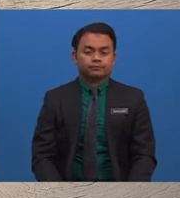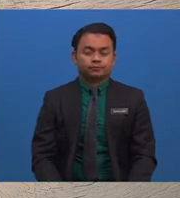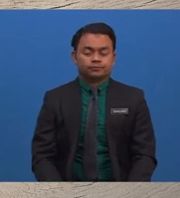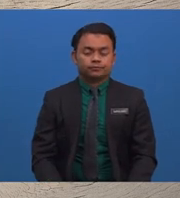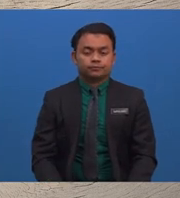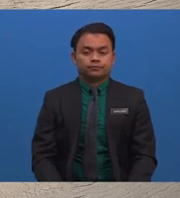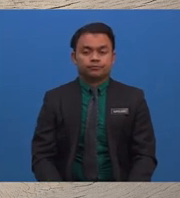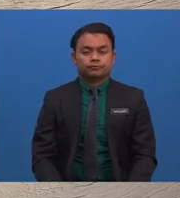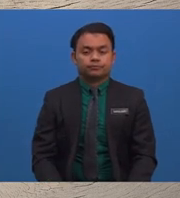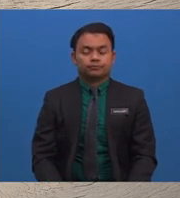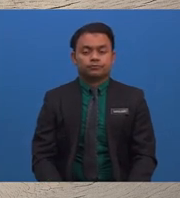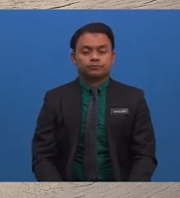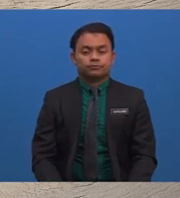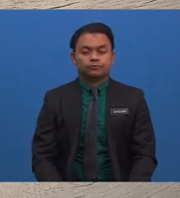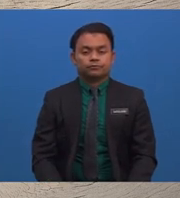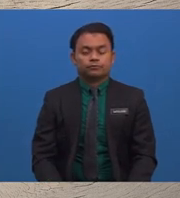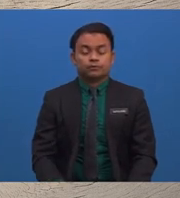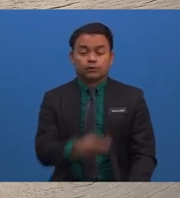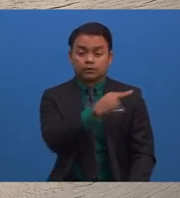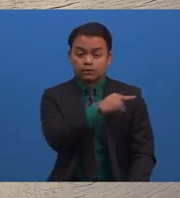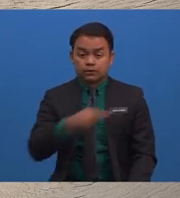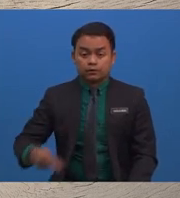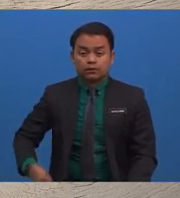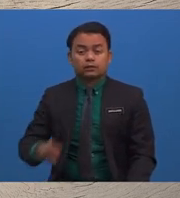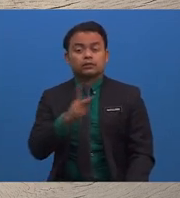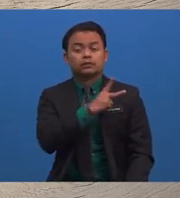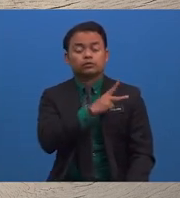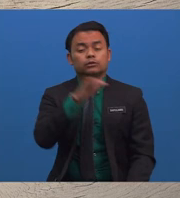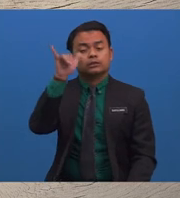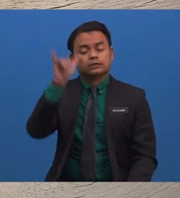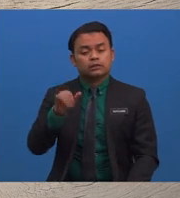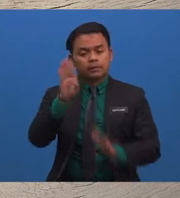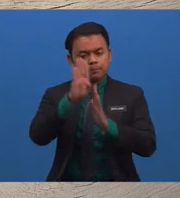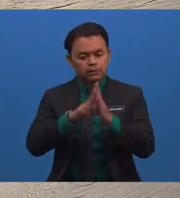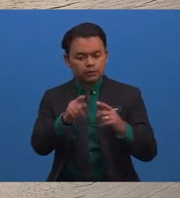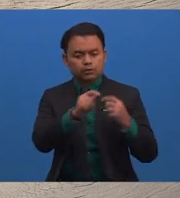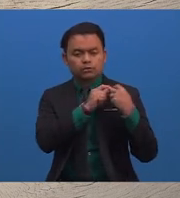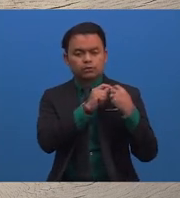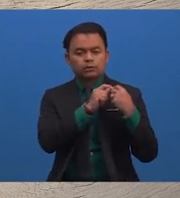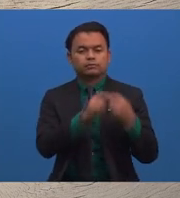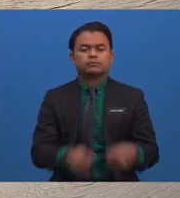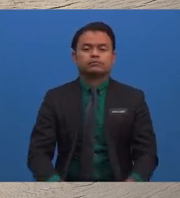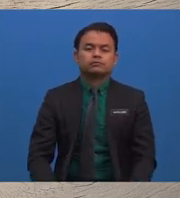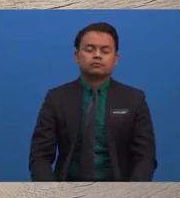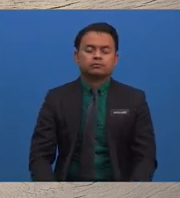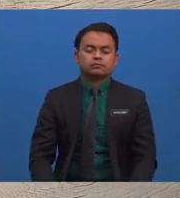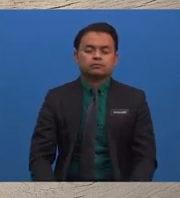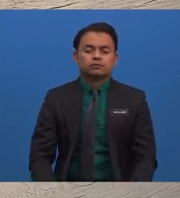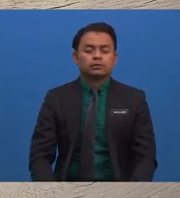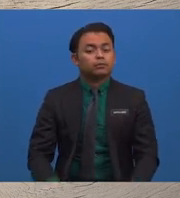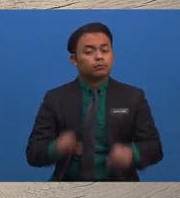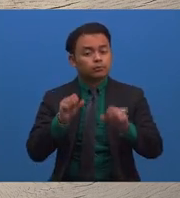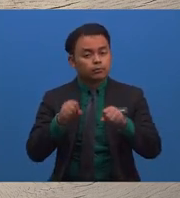Sura merupakan pemimpin yang bertanggungjawab kerana sudi mencemar duli